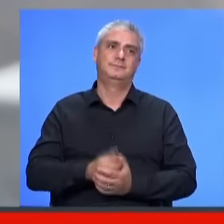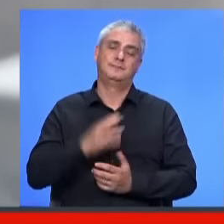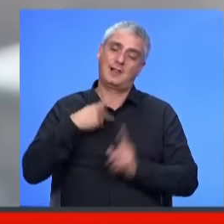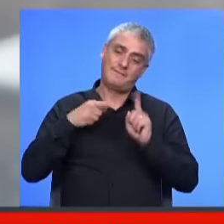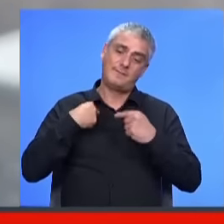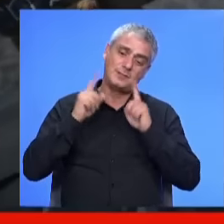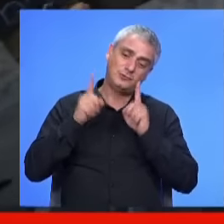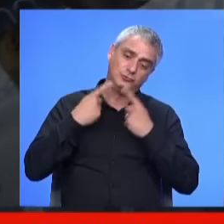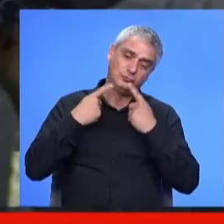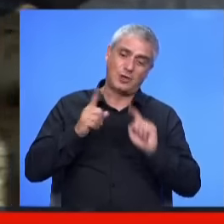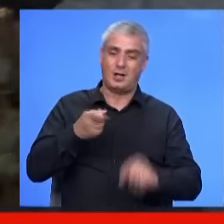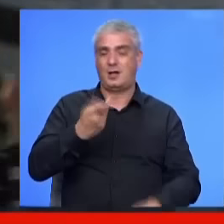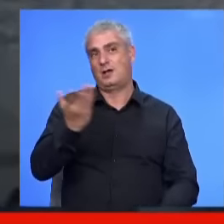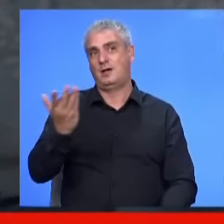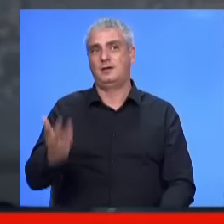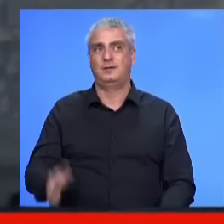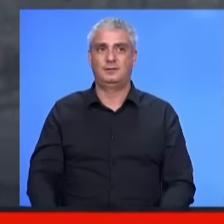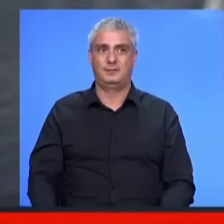להם.